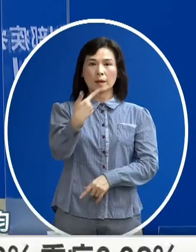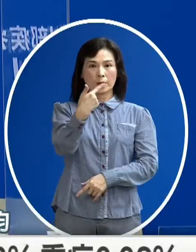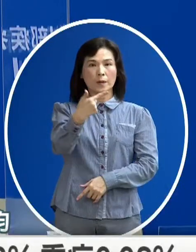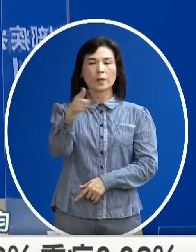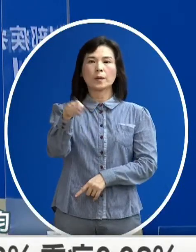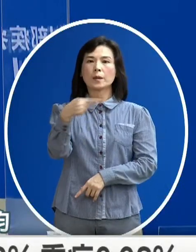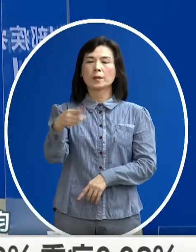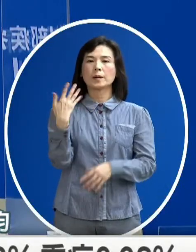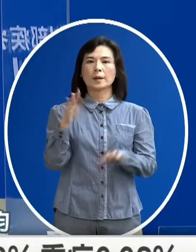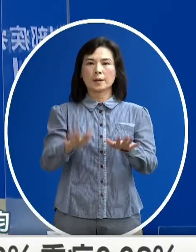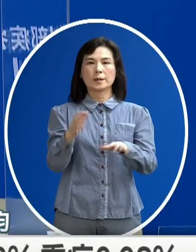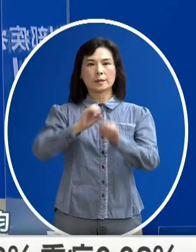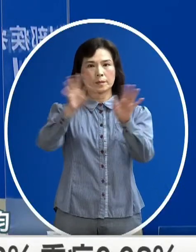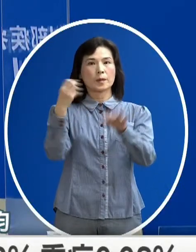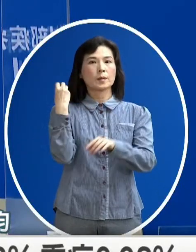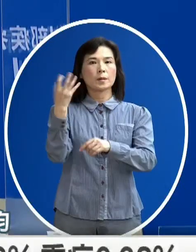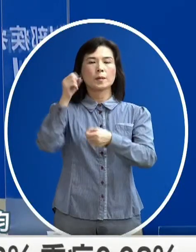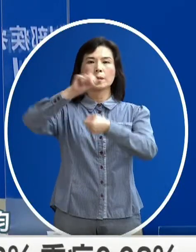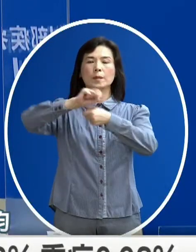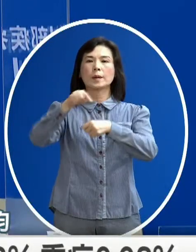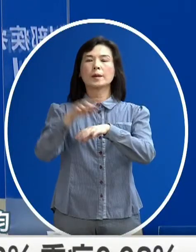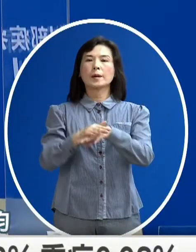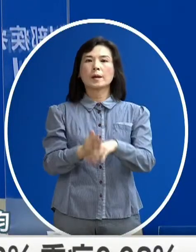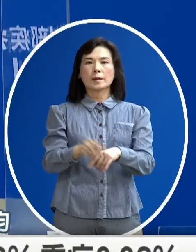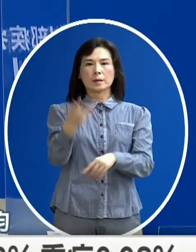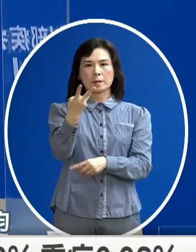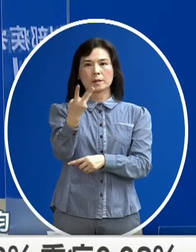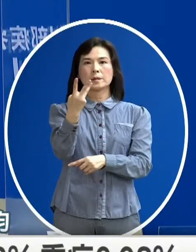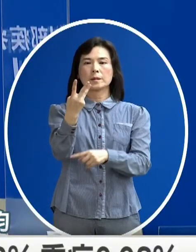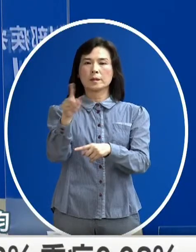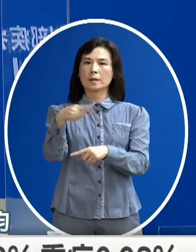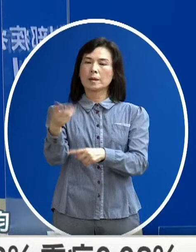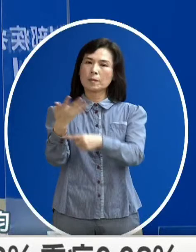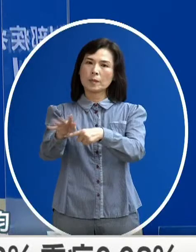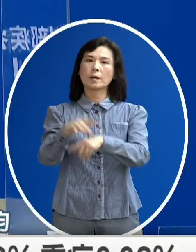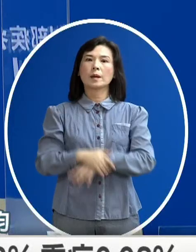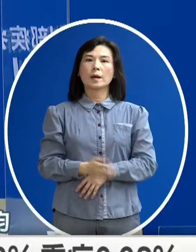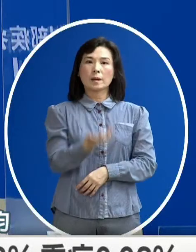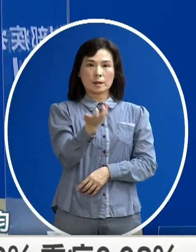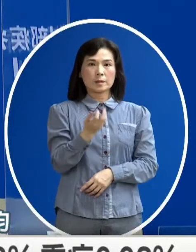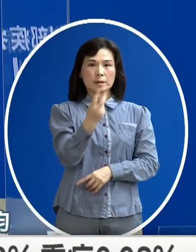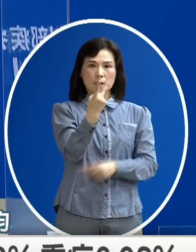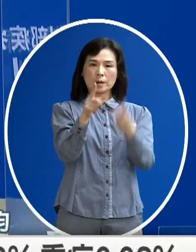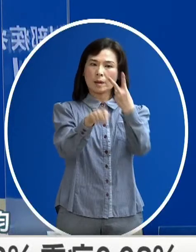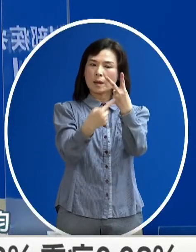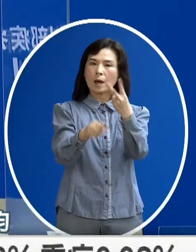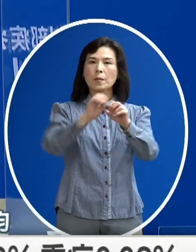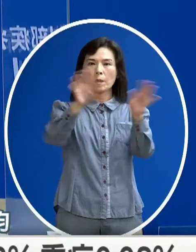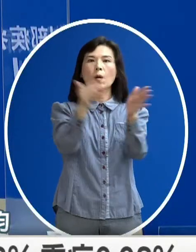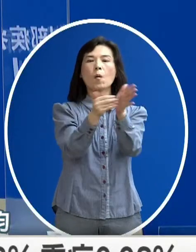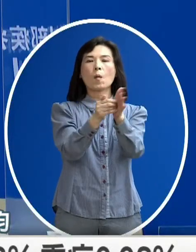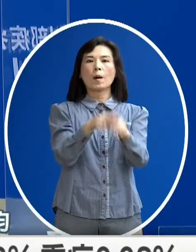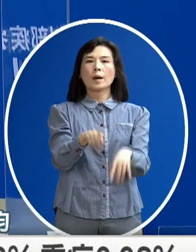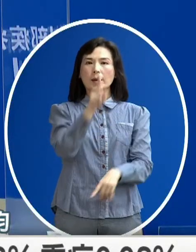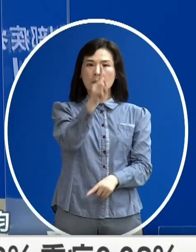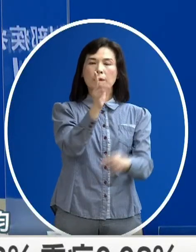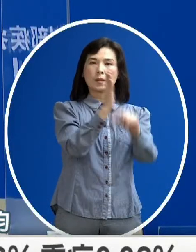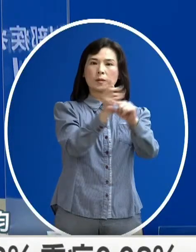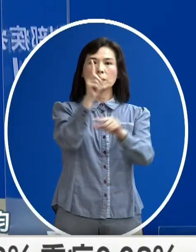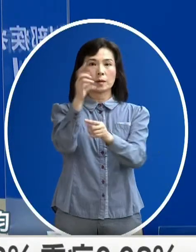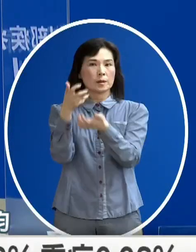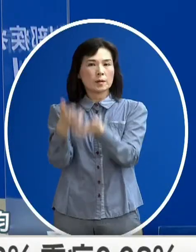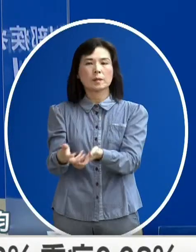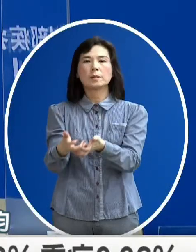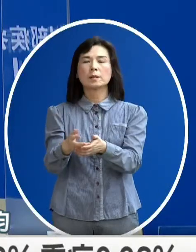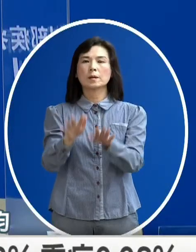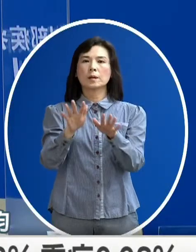天新公布的重症哈，其中有3例死亡。但是先前有2例已经公布过的哈，1例中症跟1例重症，那目前